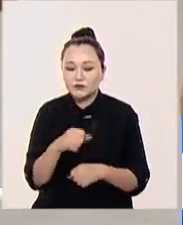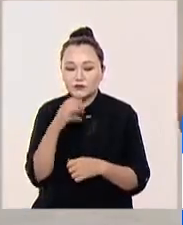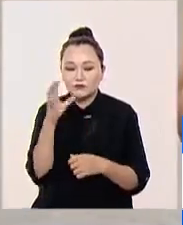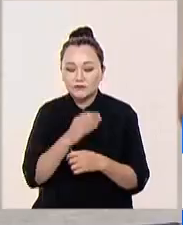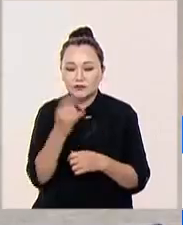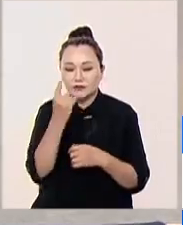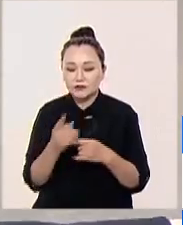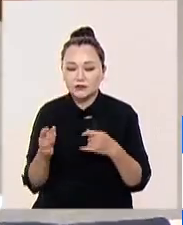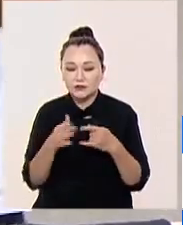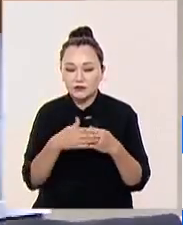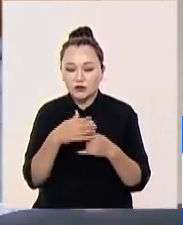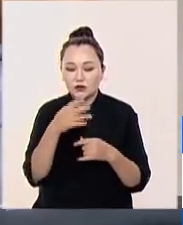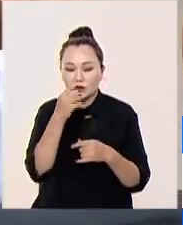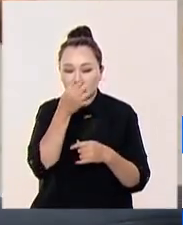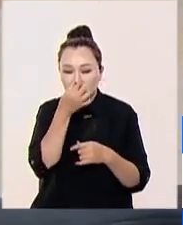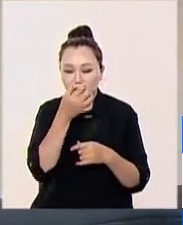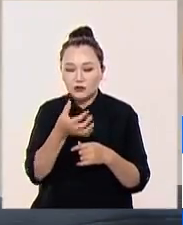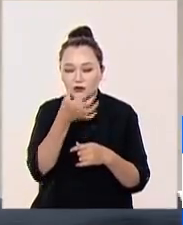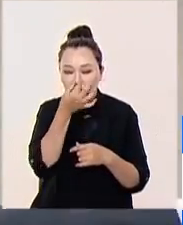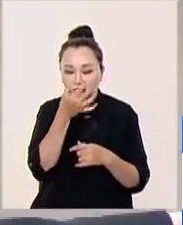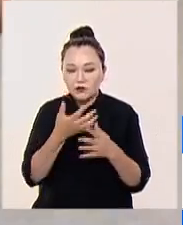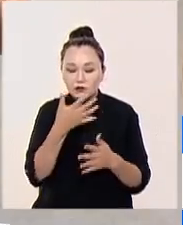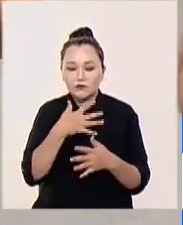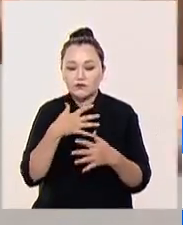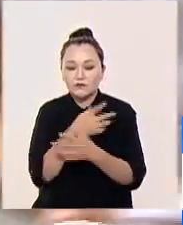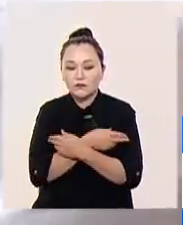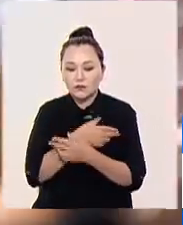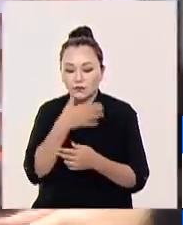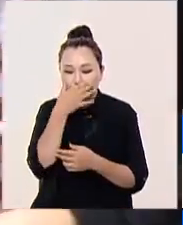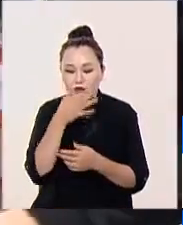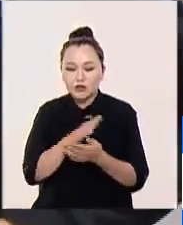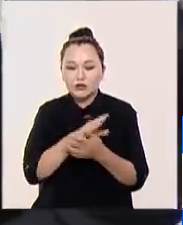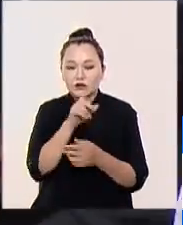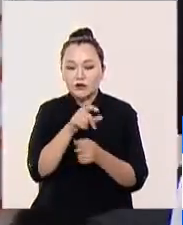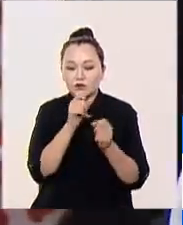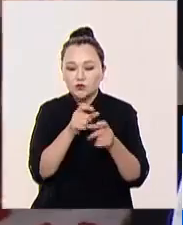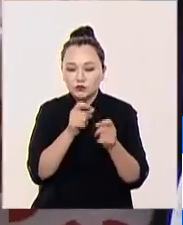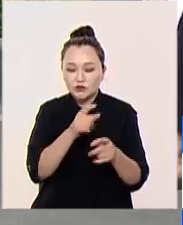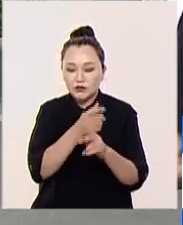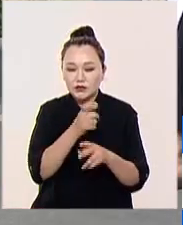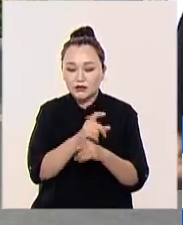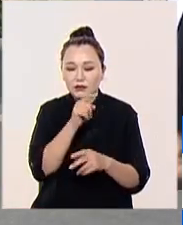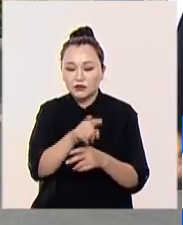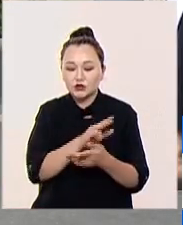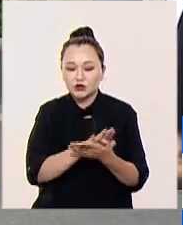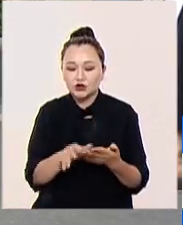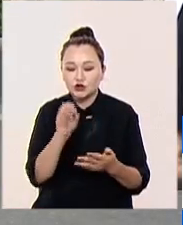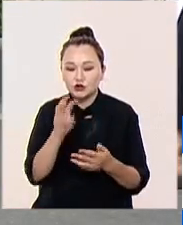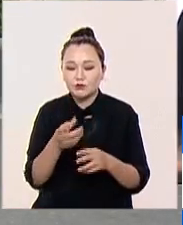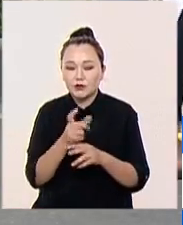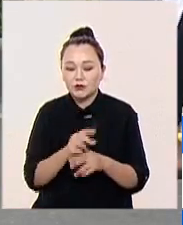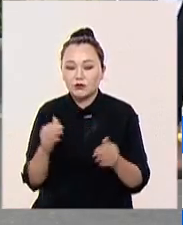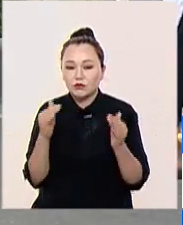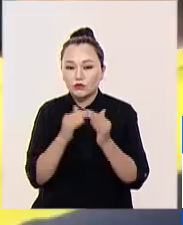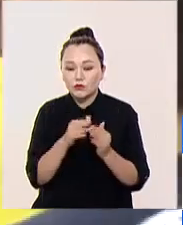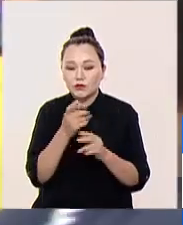закрывают носы руками, футболками. У нас помойки очень чище, чем в доме. Это жилой дом. Буквально через час у подъезда